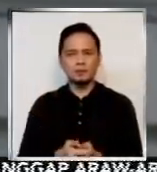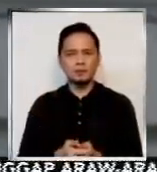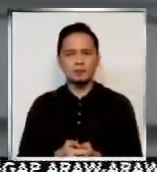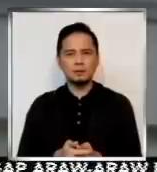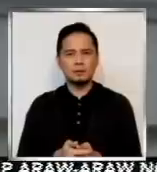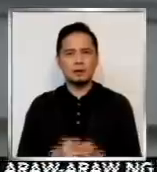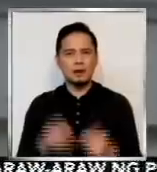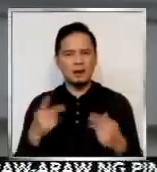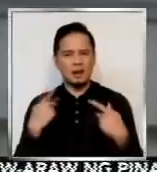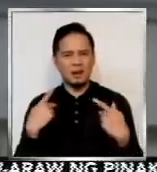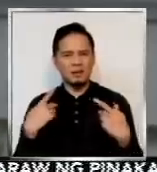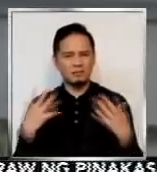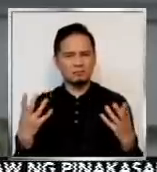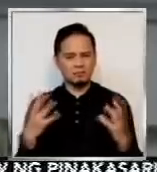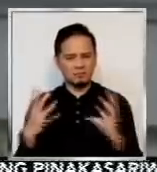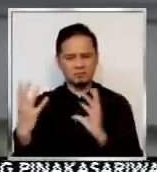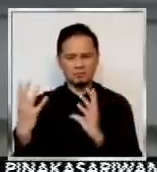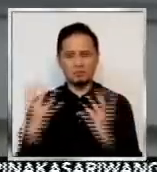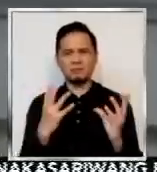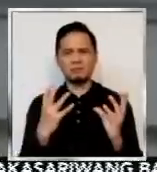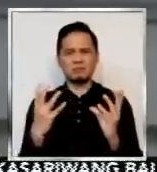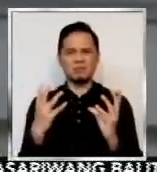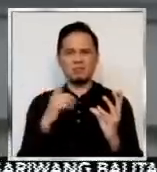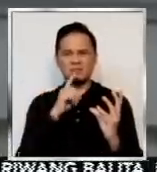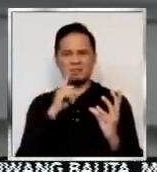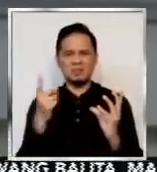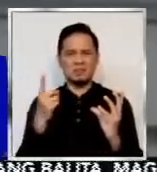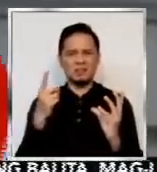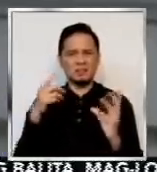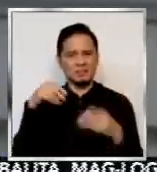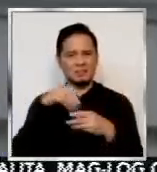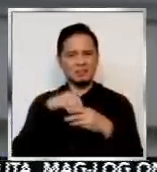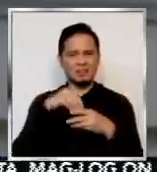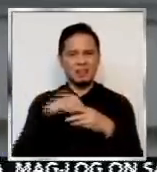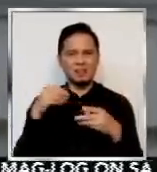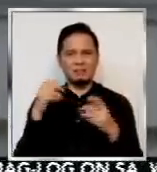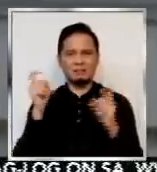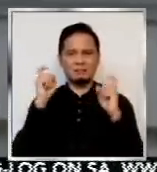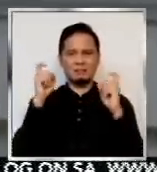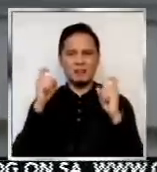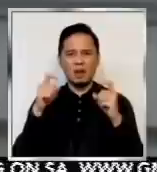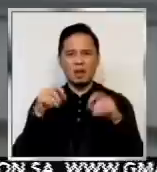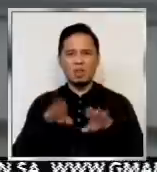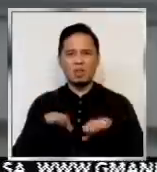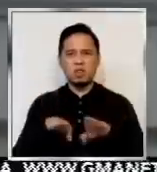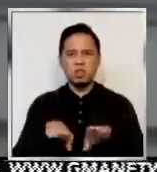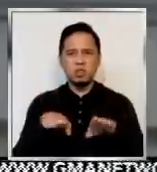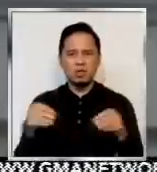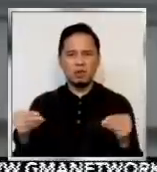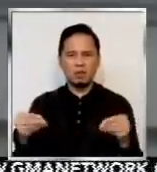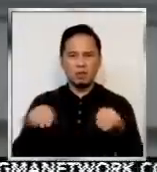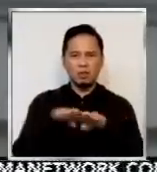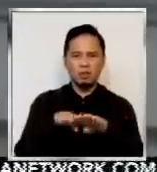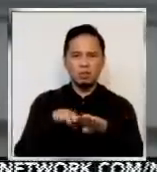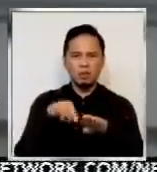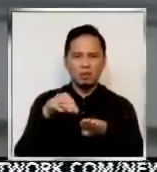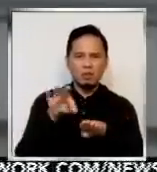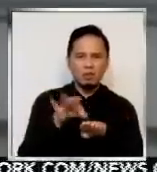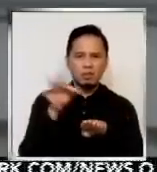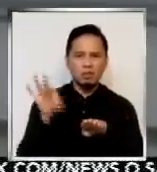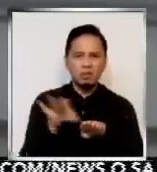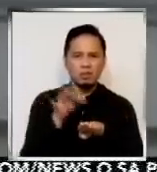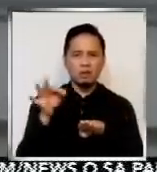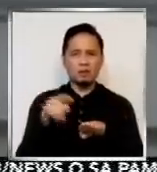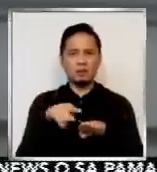parang itrike na parang assembled po, sir. And yun nga, may kabataan po yung mga nagtitinda